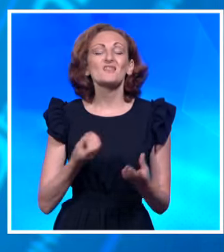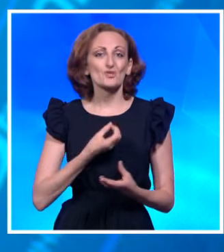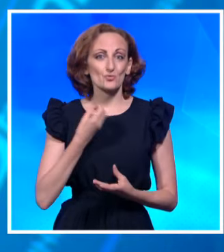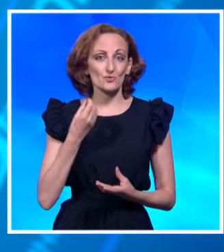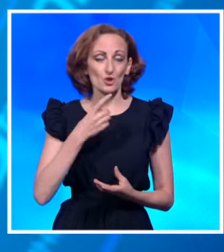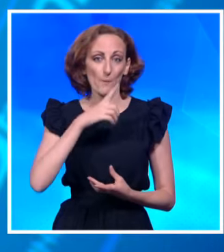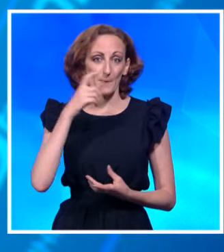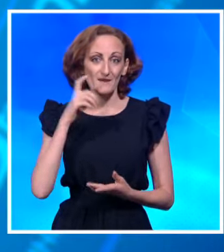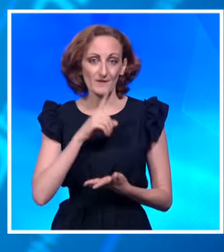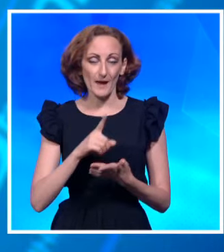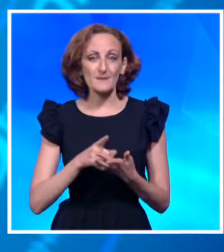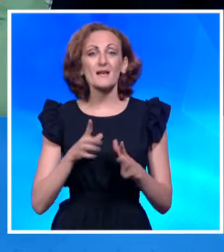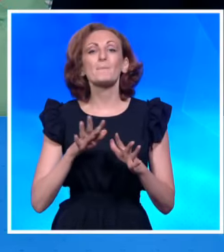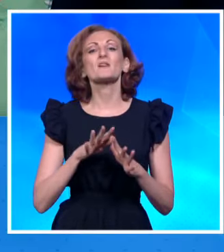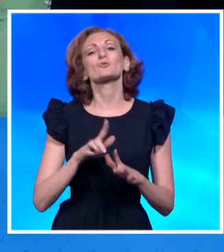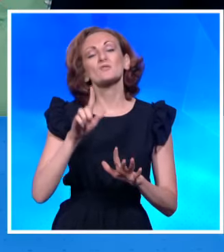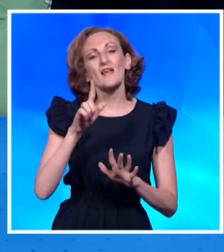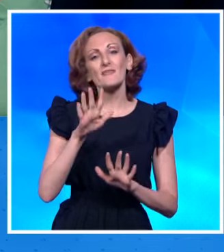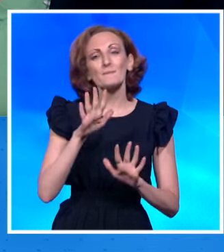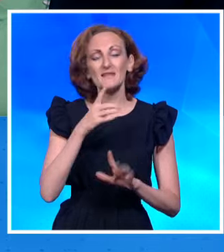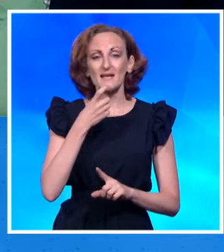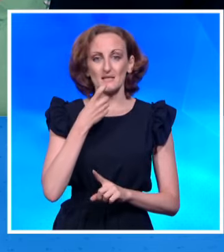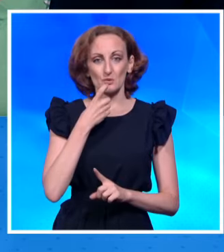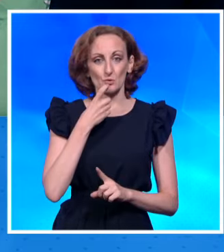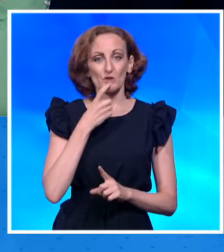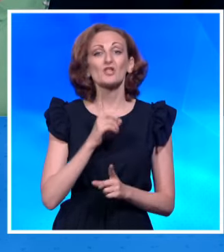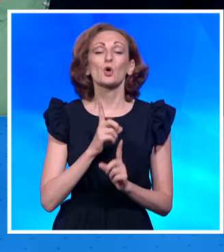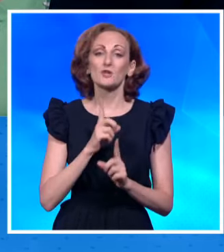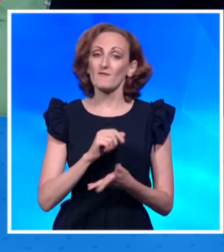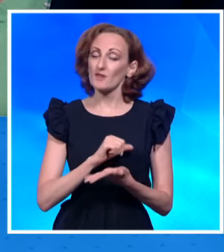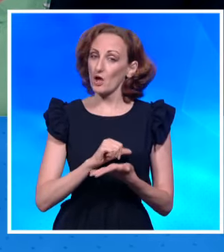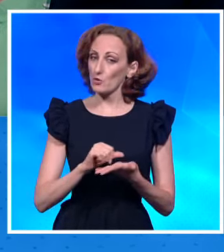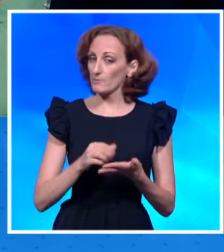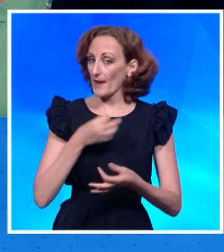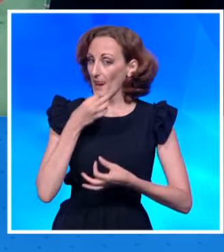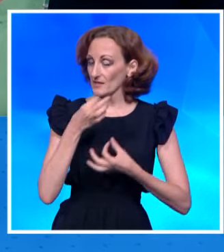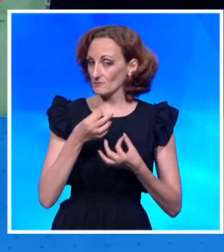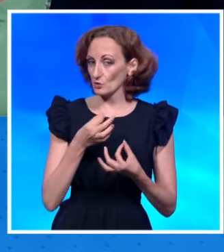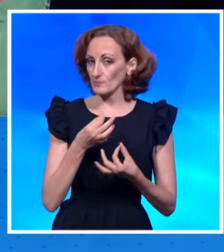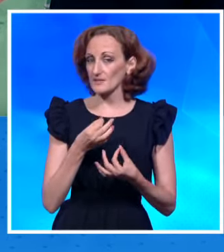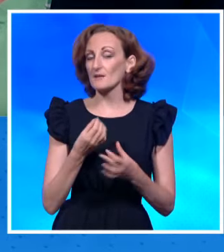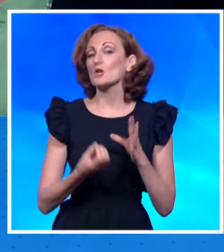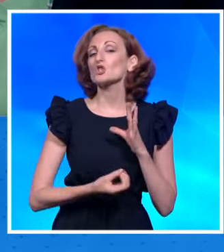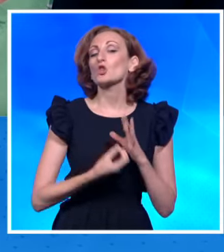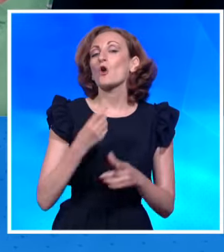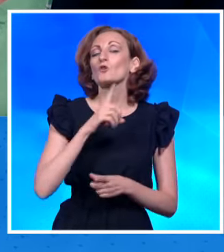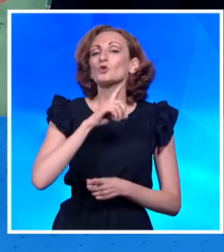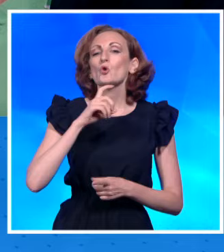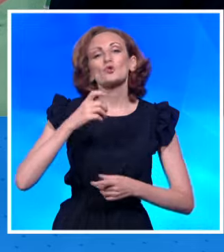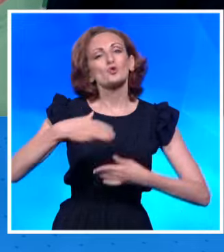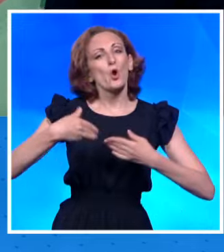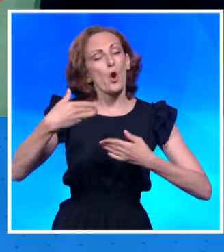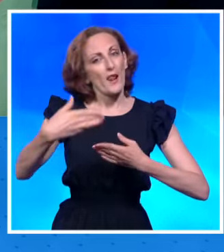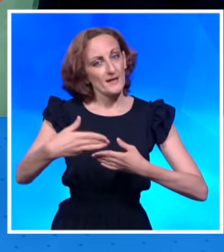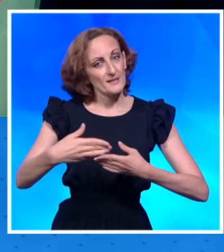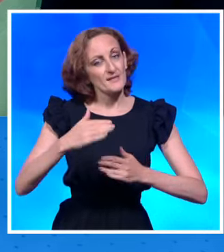и 10 години. Като цяло, все пак трябва да отбележим, че новото столетие вървим към все